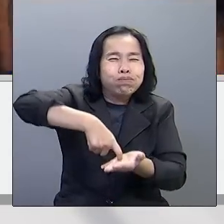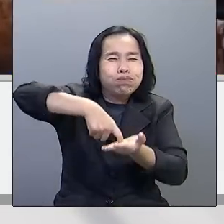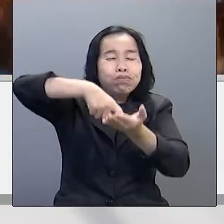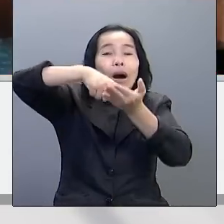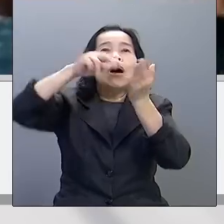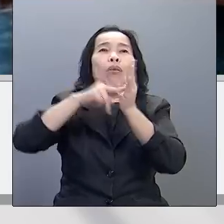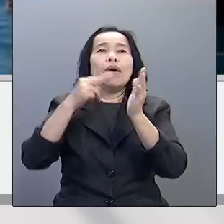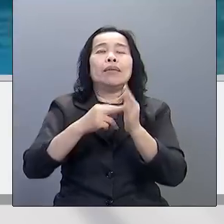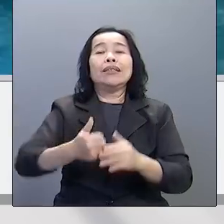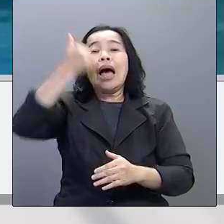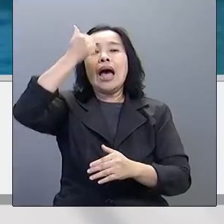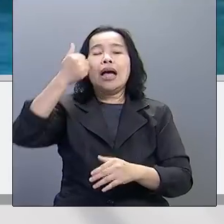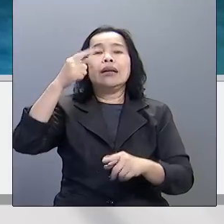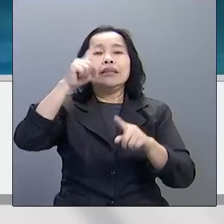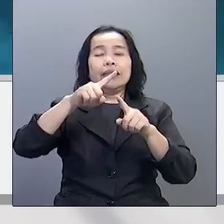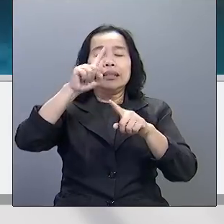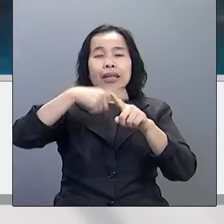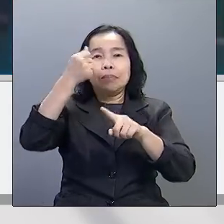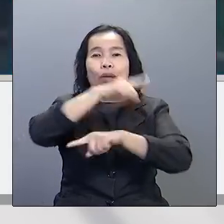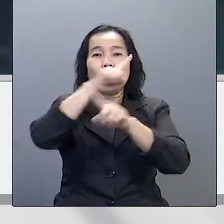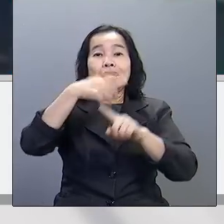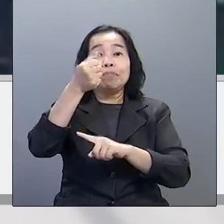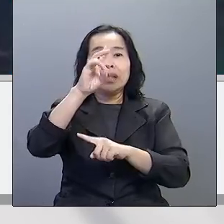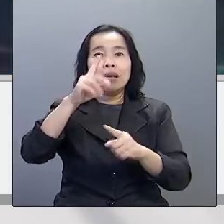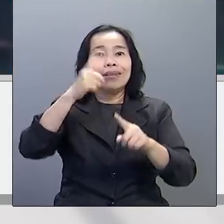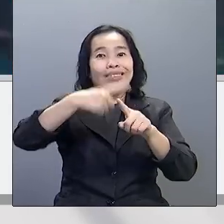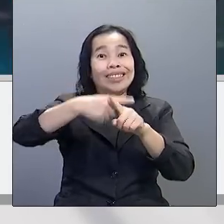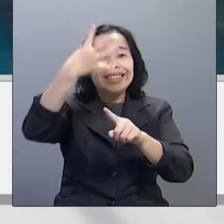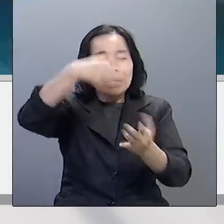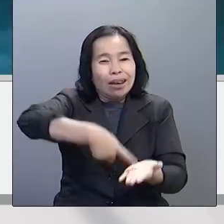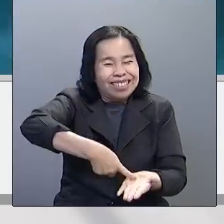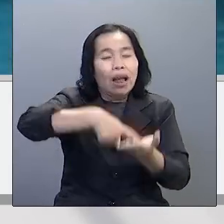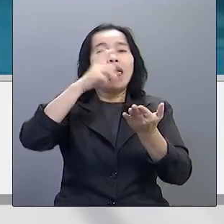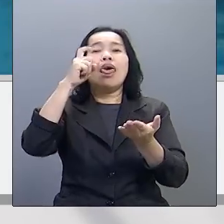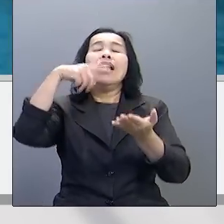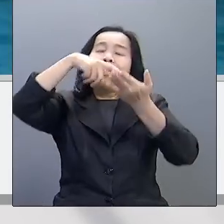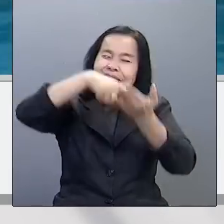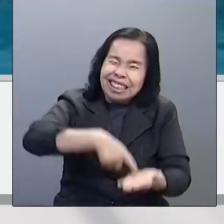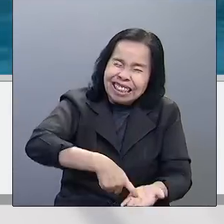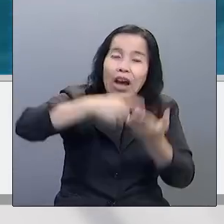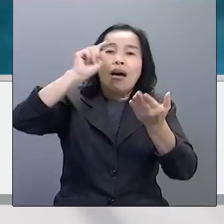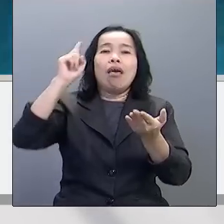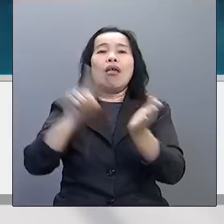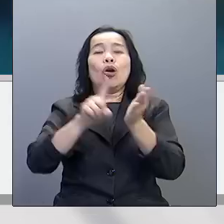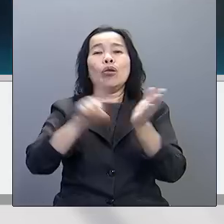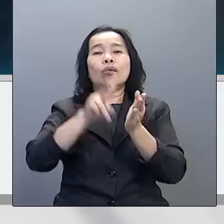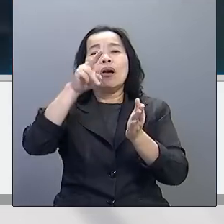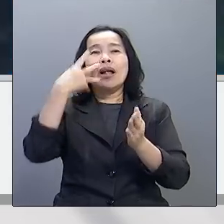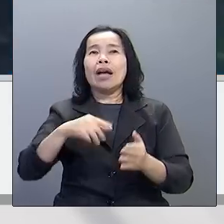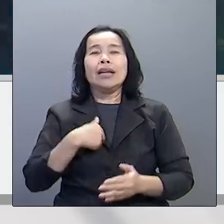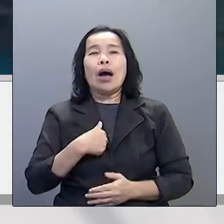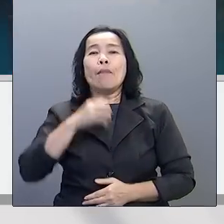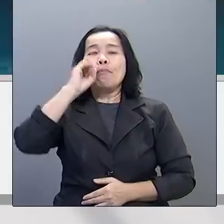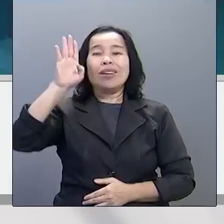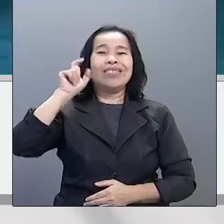17พฤศจิกายนทิ้งช่วงกันถึง4เดือนความพยายามครั้งแรกไม่สำเร็จความพยายามครั้งที่2เจ้าท่าไปจ้างบ